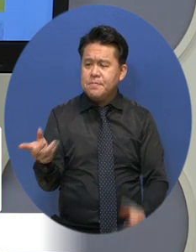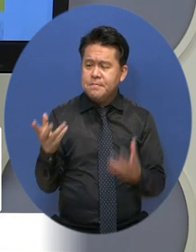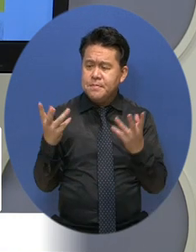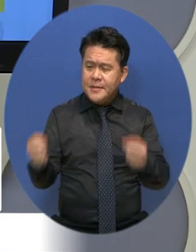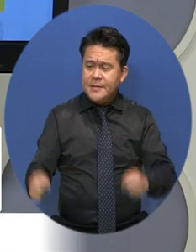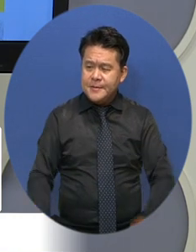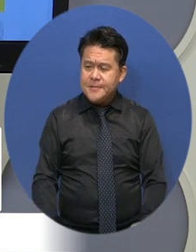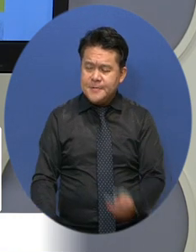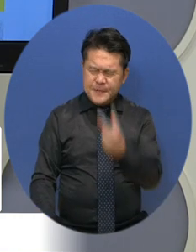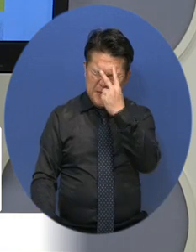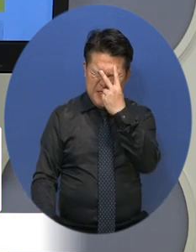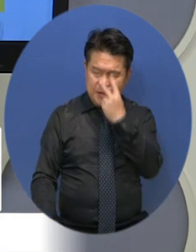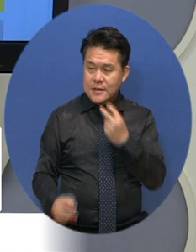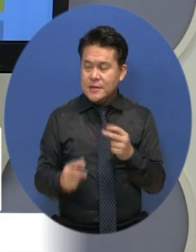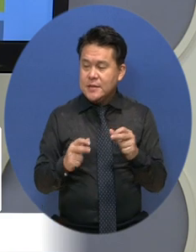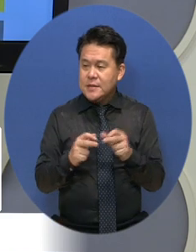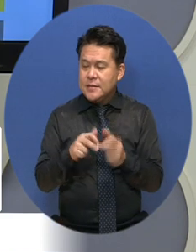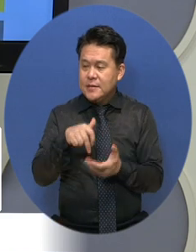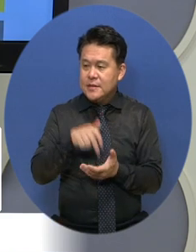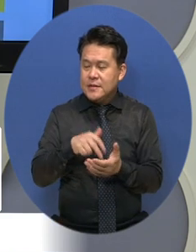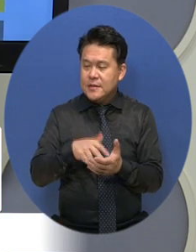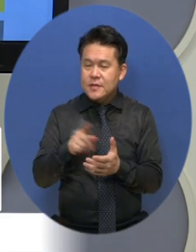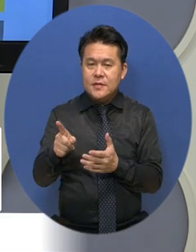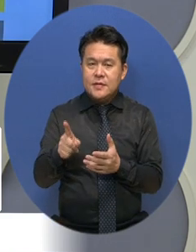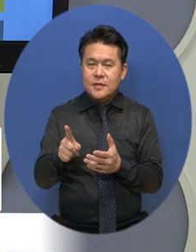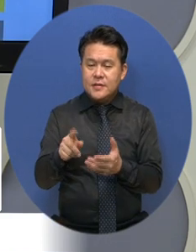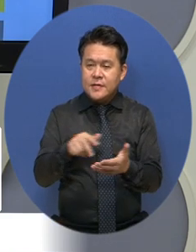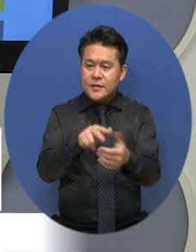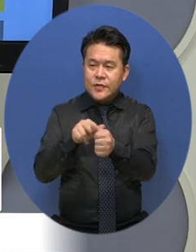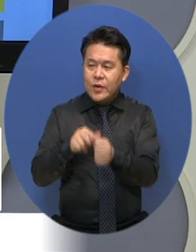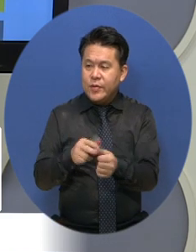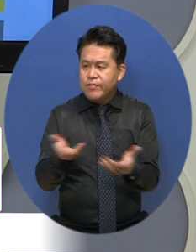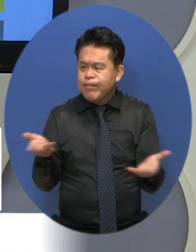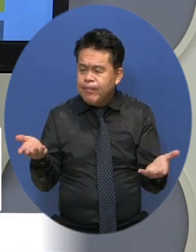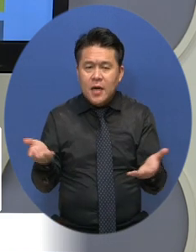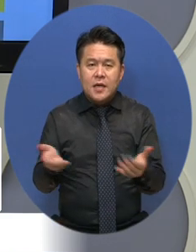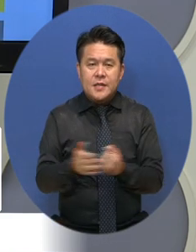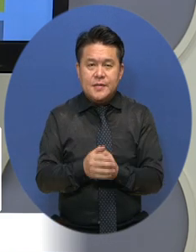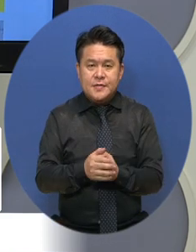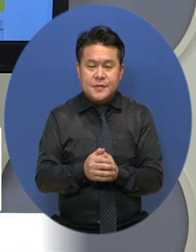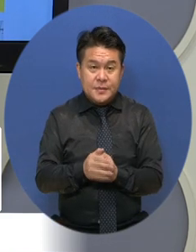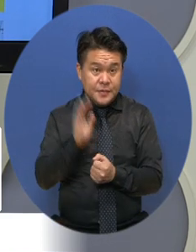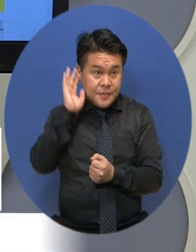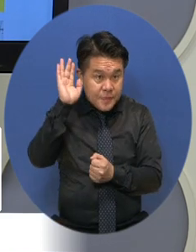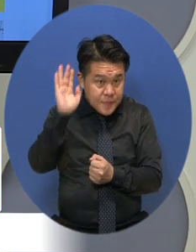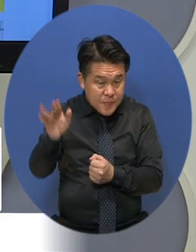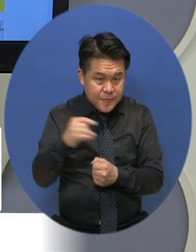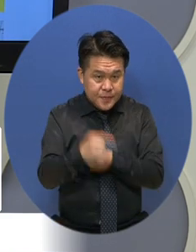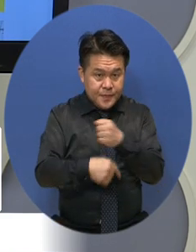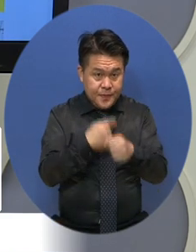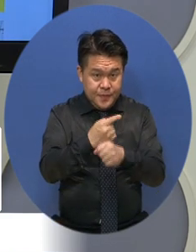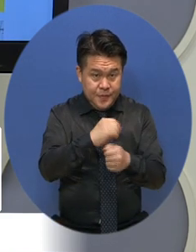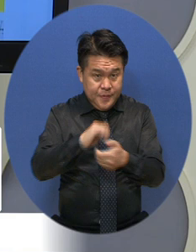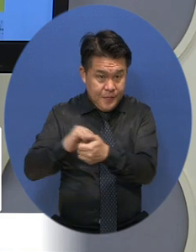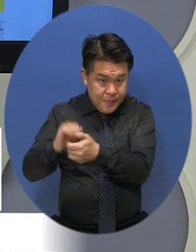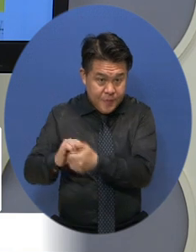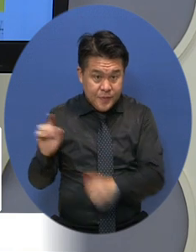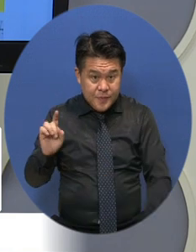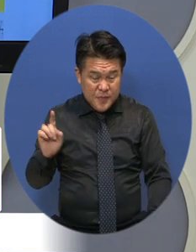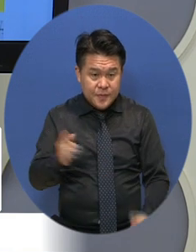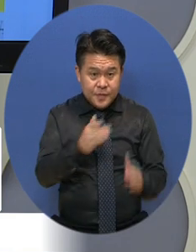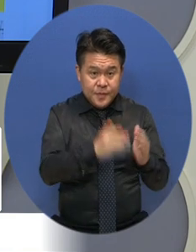시각장애인에 접근성은 떨어지는 실정입니다 이에 개정안은 서는 매년 공공기관 등에서